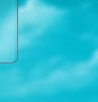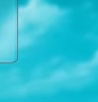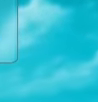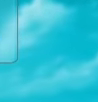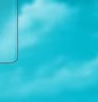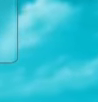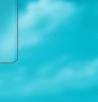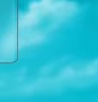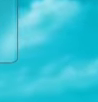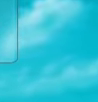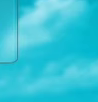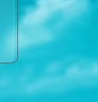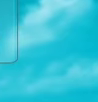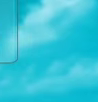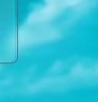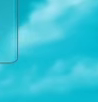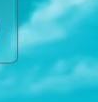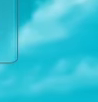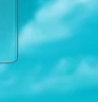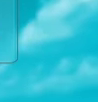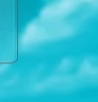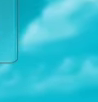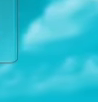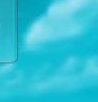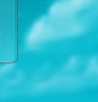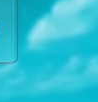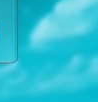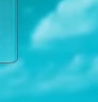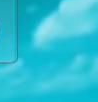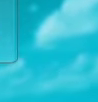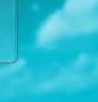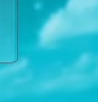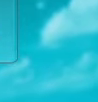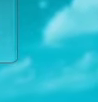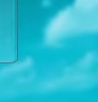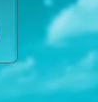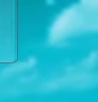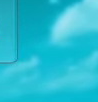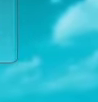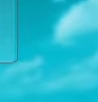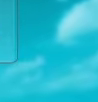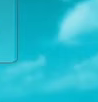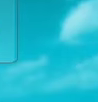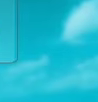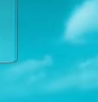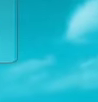нөлден жоғары. Ал Қызылордада сынап бағанасы күндіз 27, түнде 10 градусты көрсетеді.